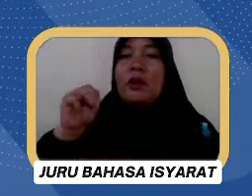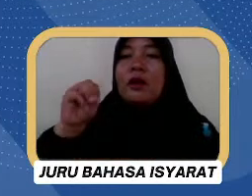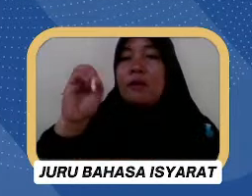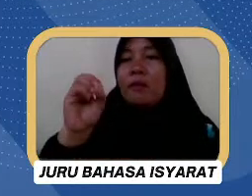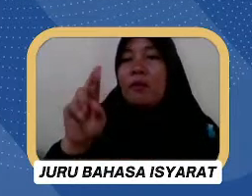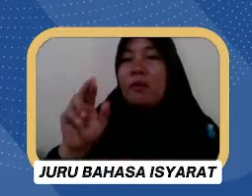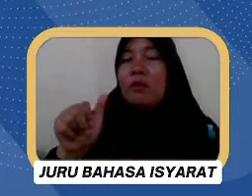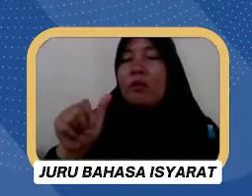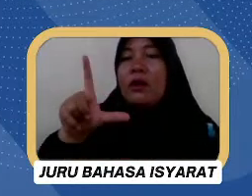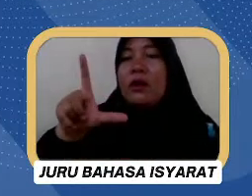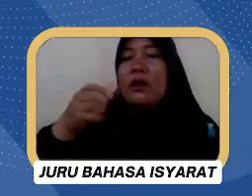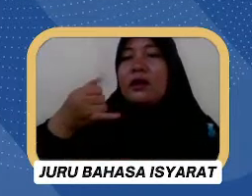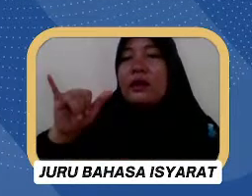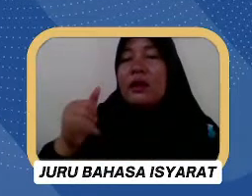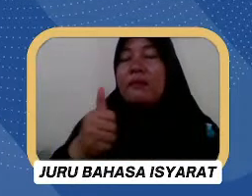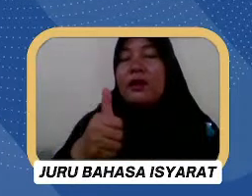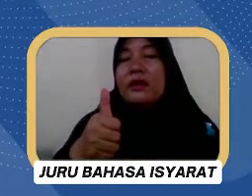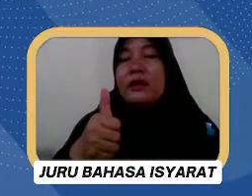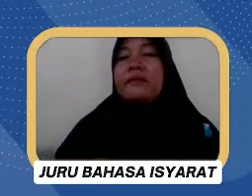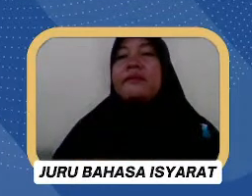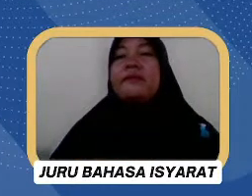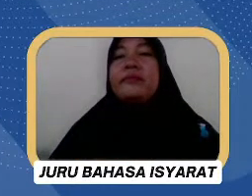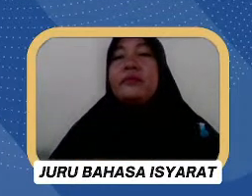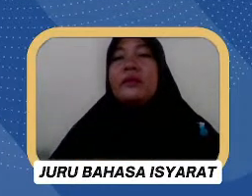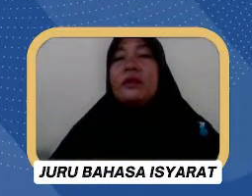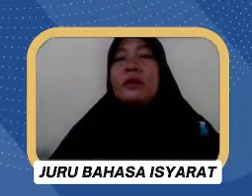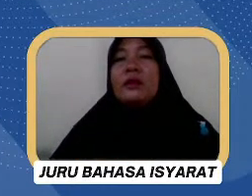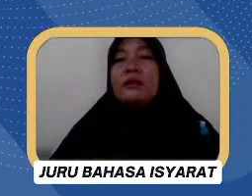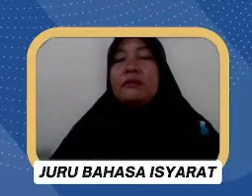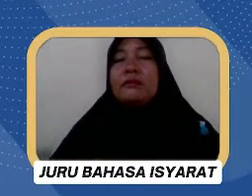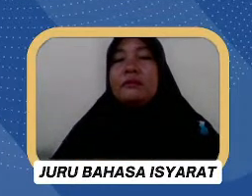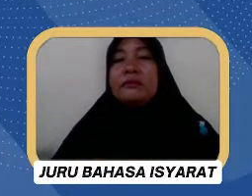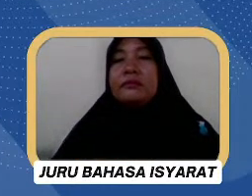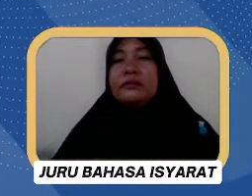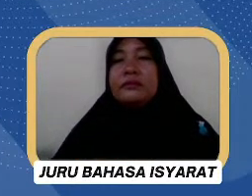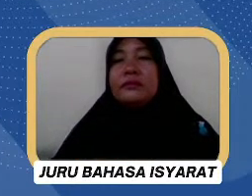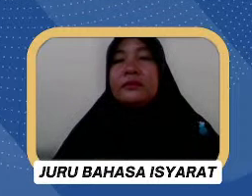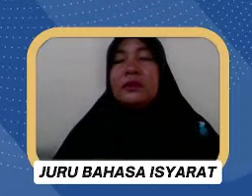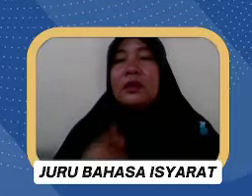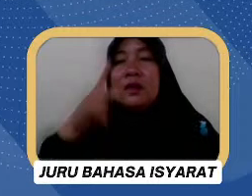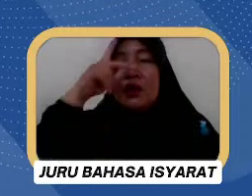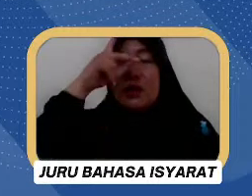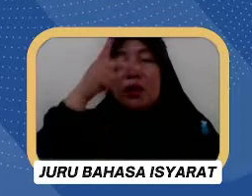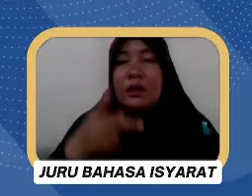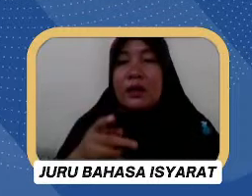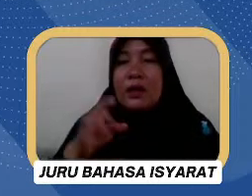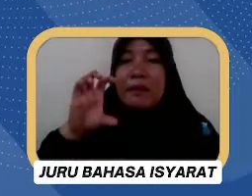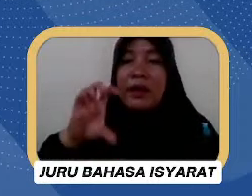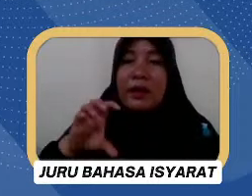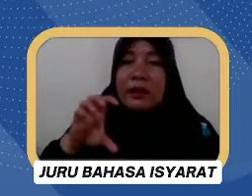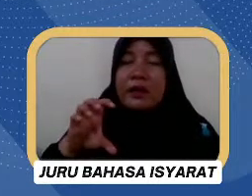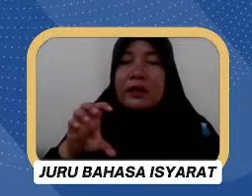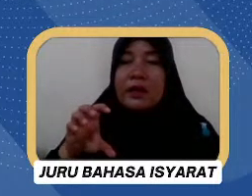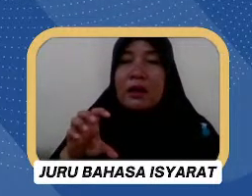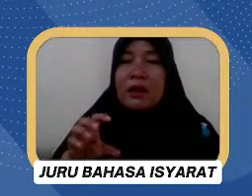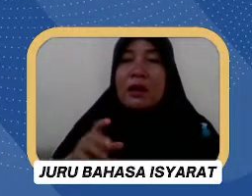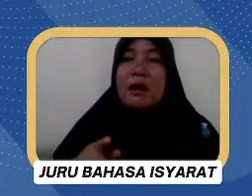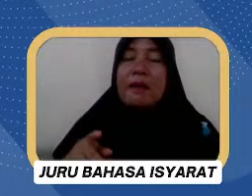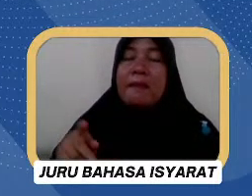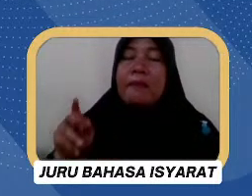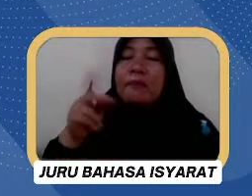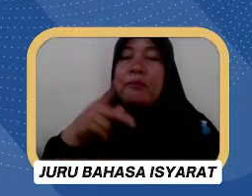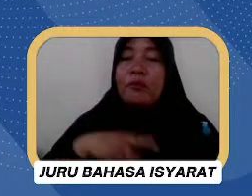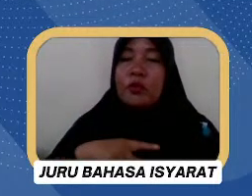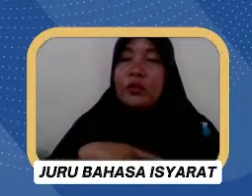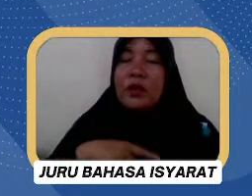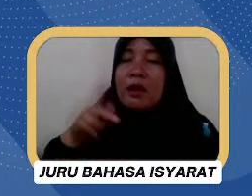Mengapa etika ini mempengaruhi perilaku? Ya, karena etika perilaku dan tindakan dalam membantu individu untuk membuat keputusan